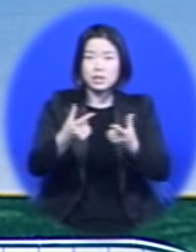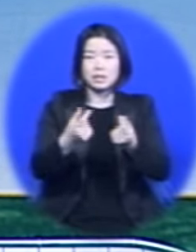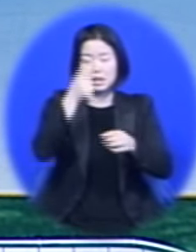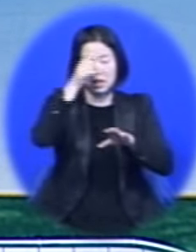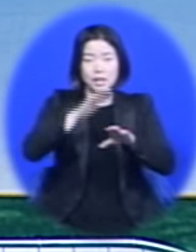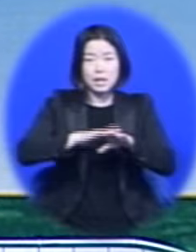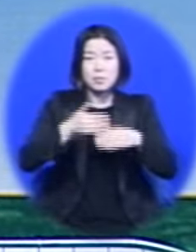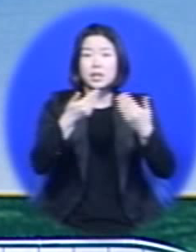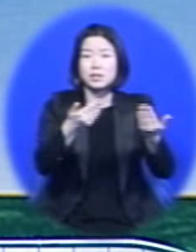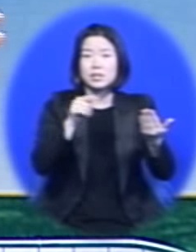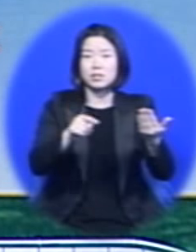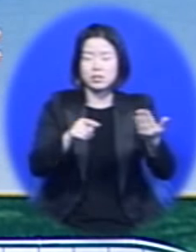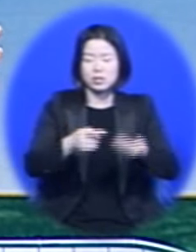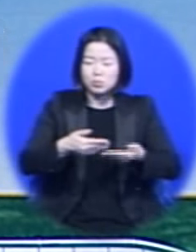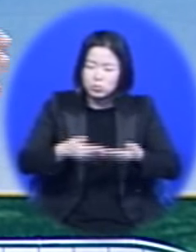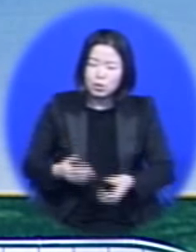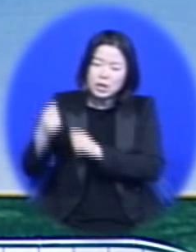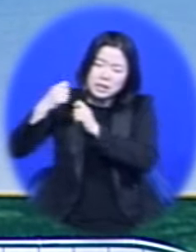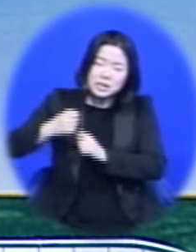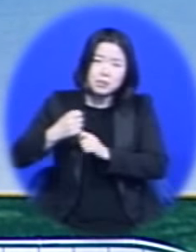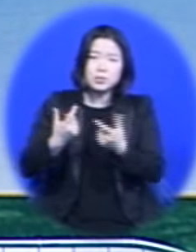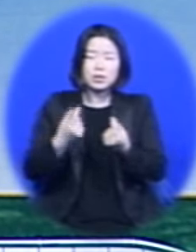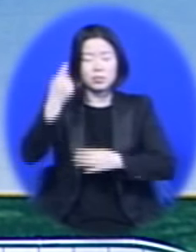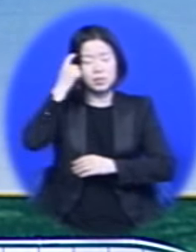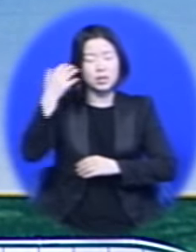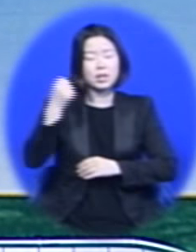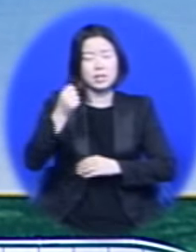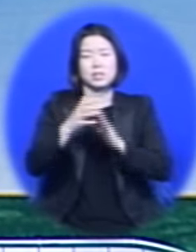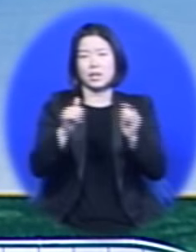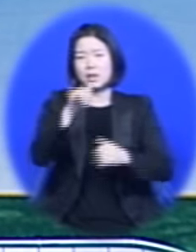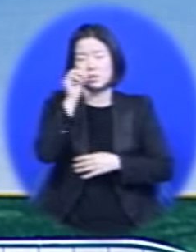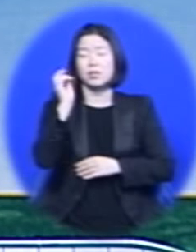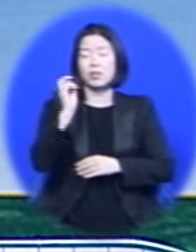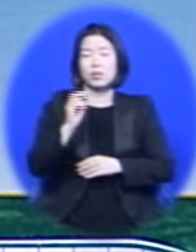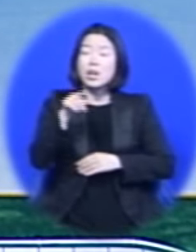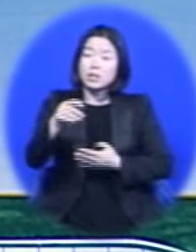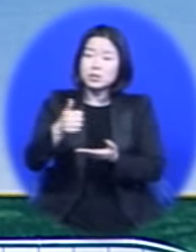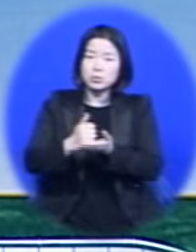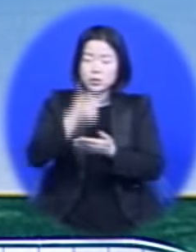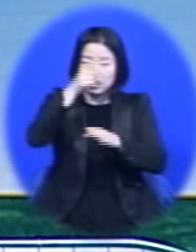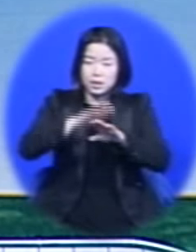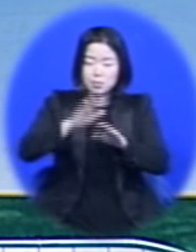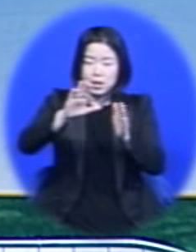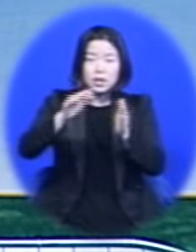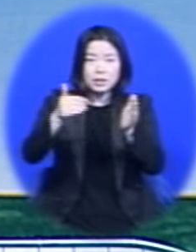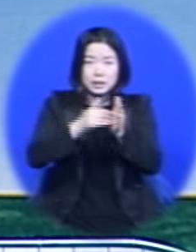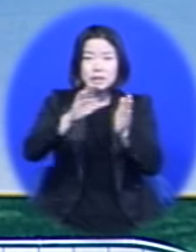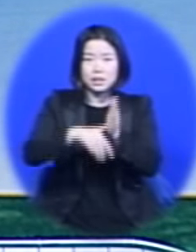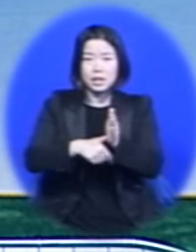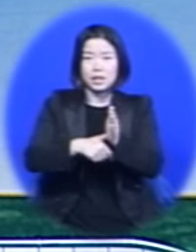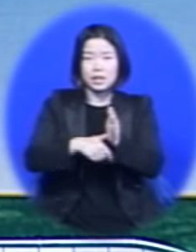것이 무거운 짐처럼 여겨지는 분이 있으실 겁니다. 그분은 예배 끝날 때 가장 은혜를 받을